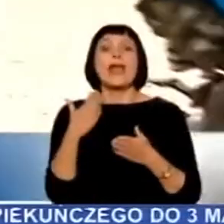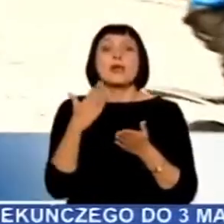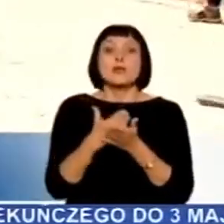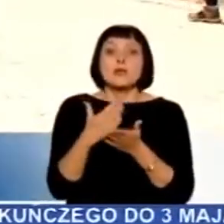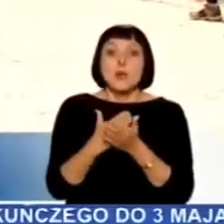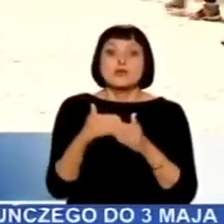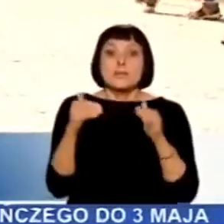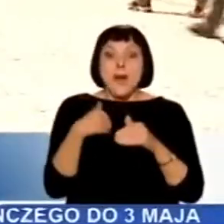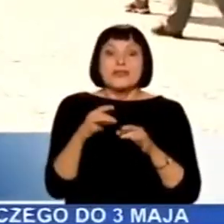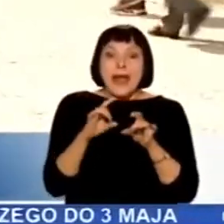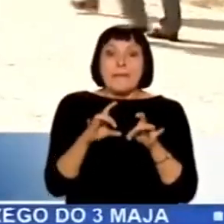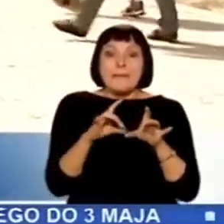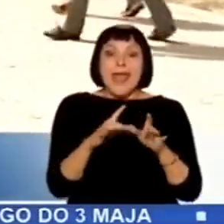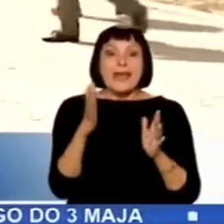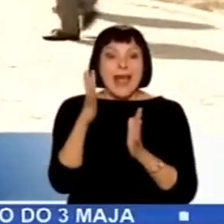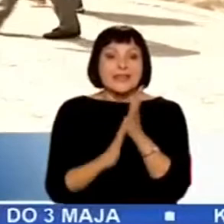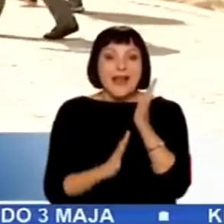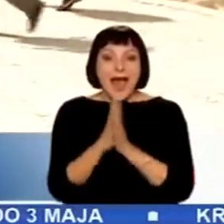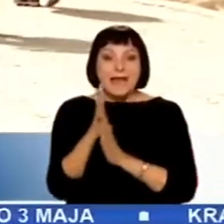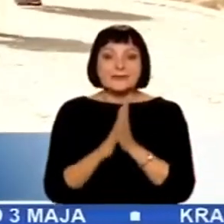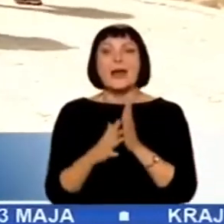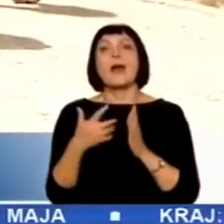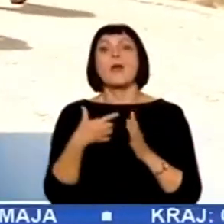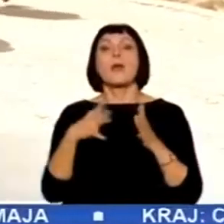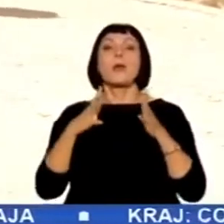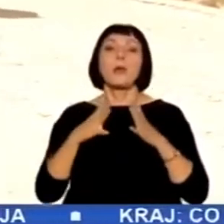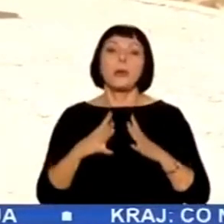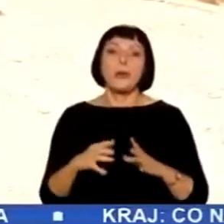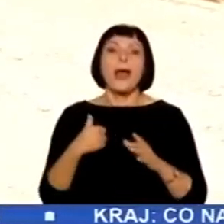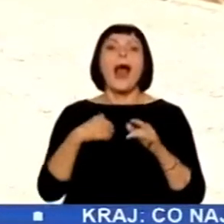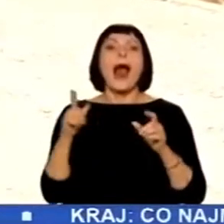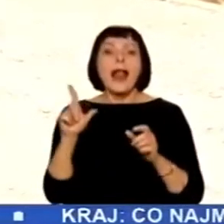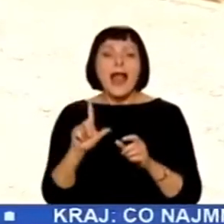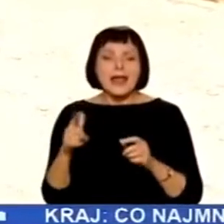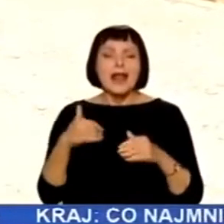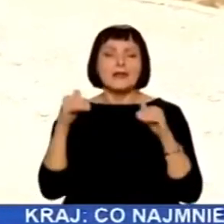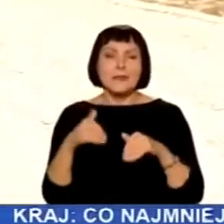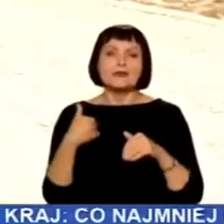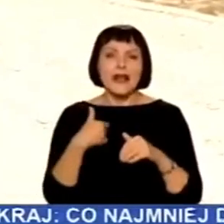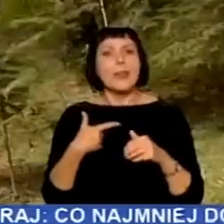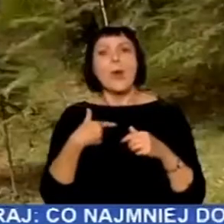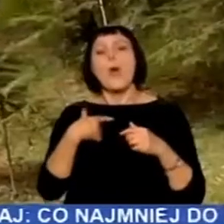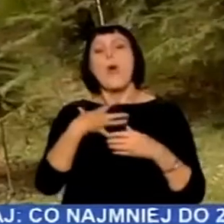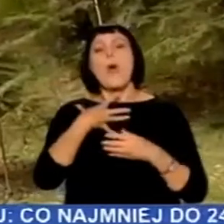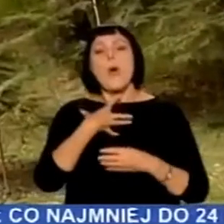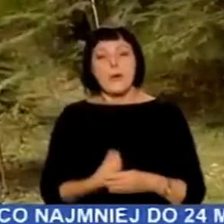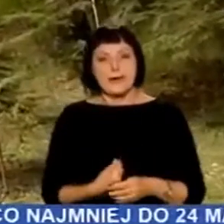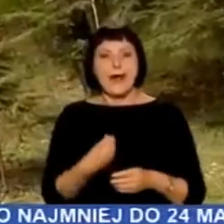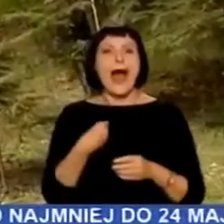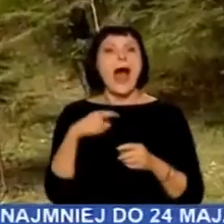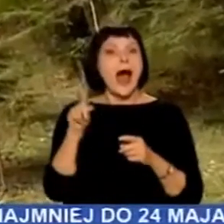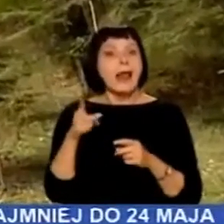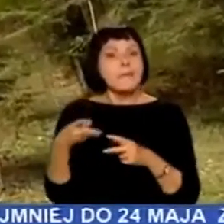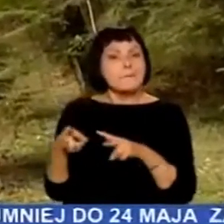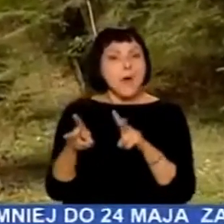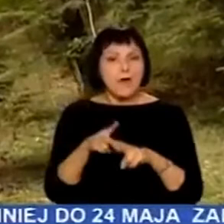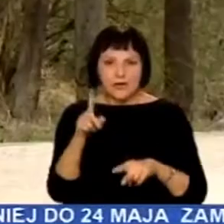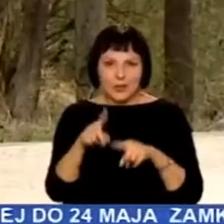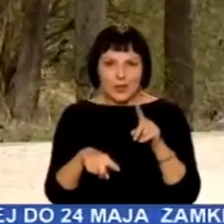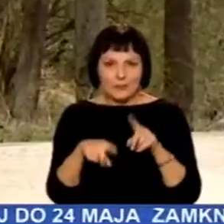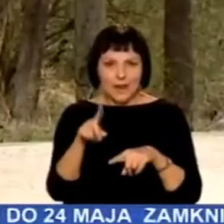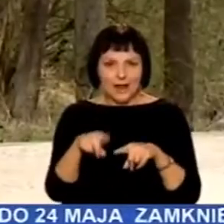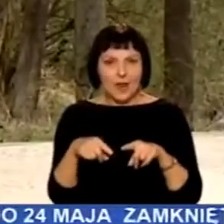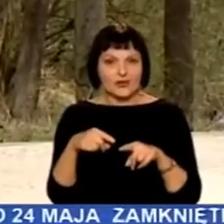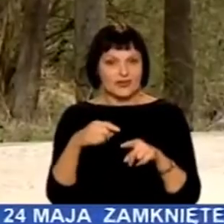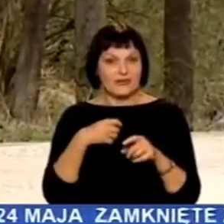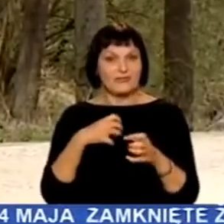można pobiegać w lesie, wreszcie wyjść właśnie tak legalnie, no to jest duża ulga. Jednak powrót do normalności w